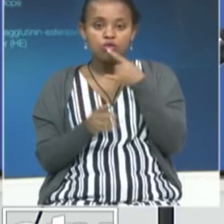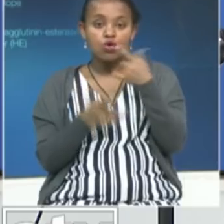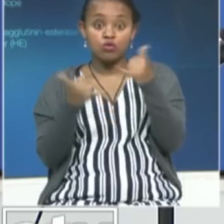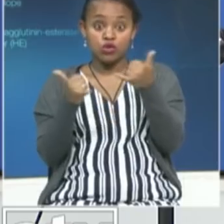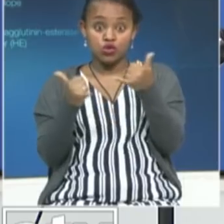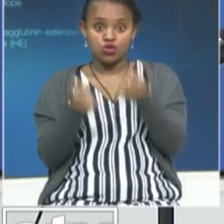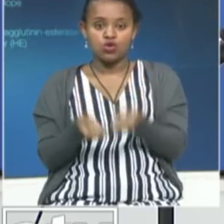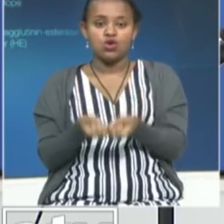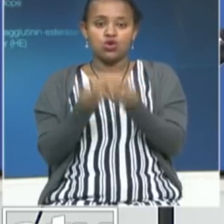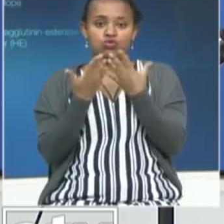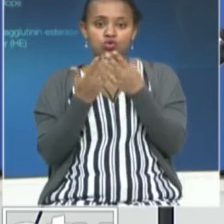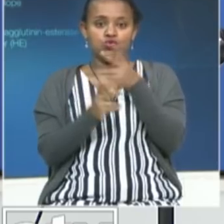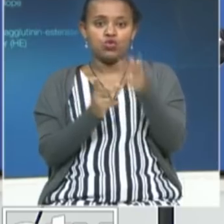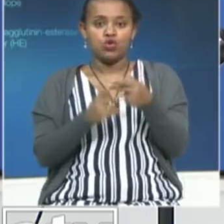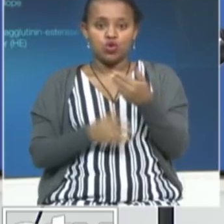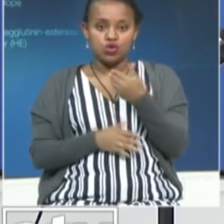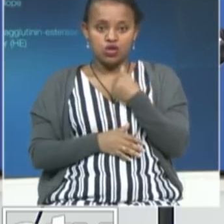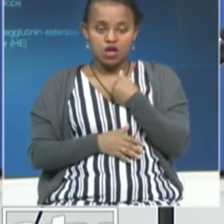ብዙ ቦታዎች ላይ እንዳለ